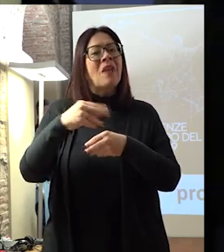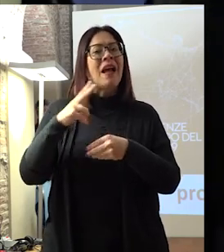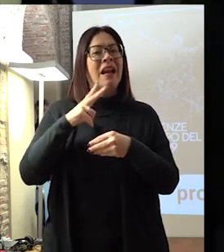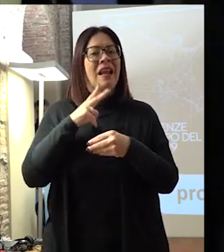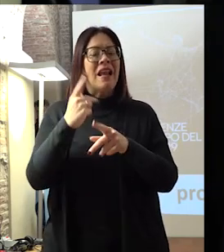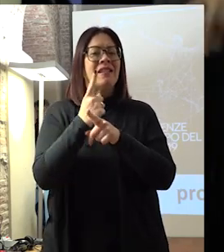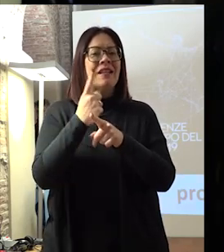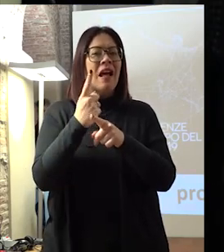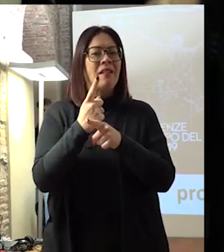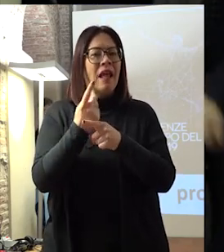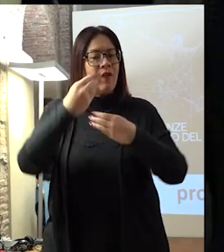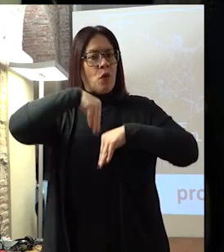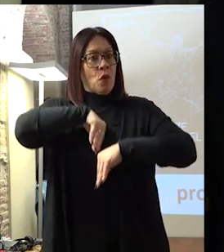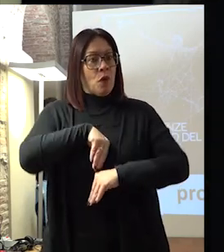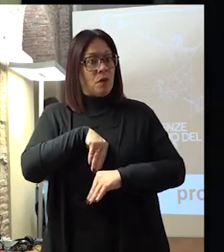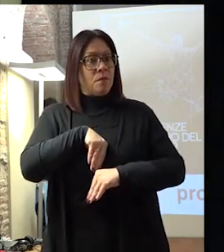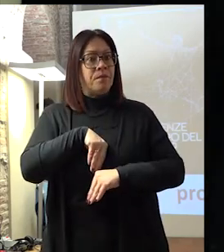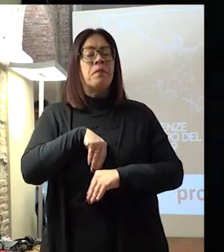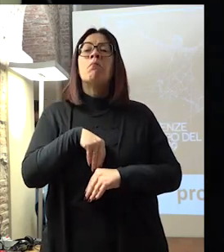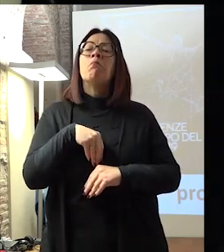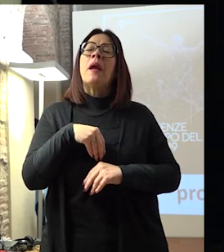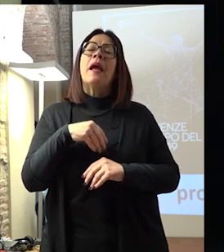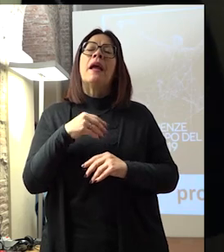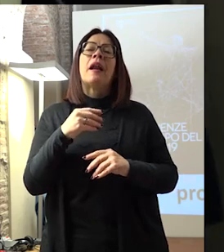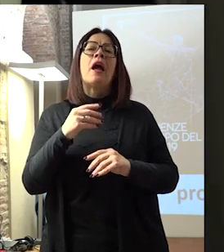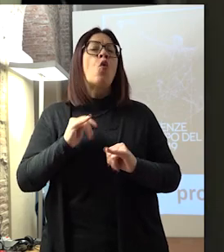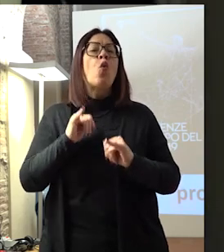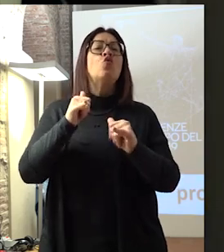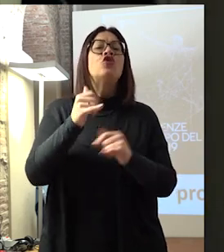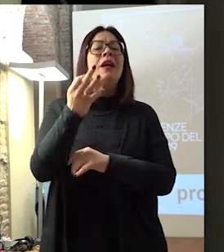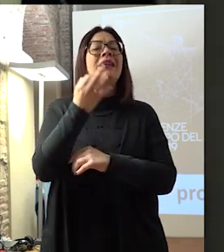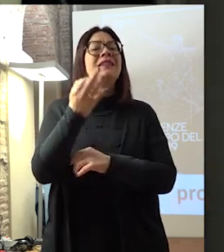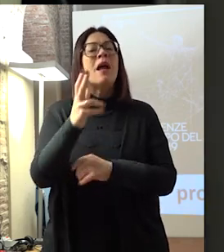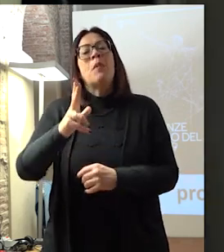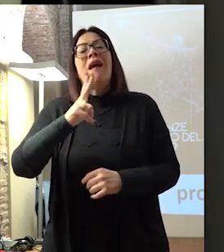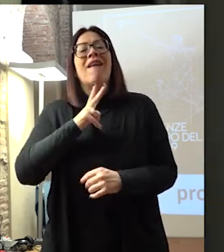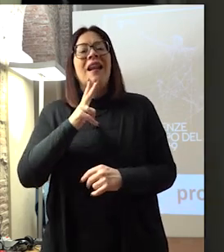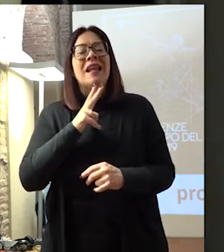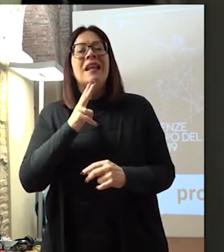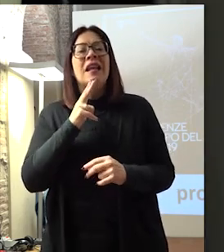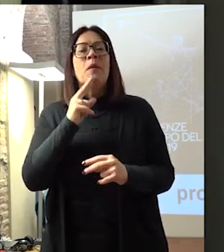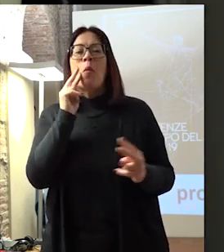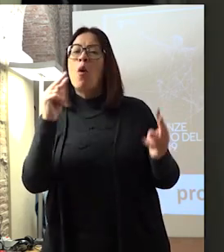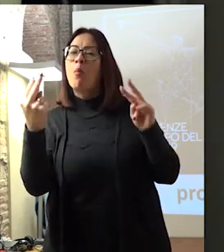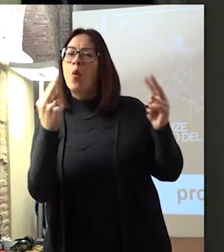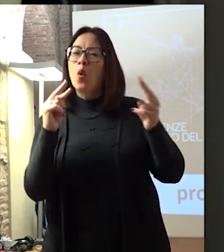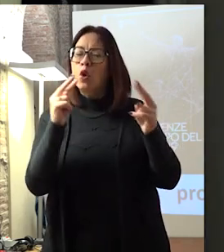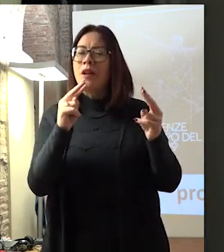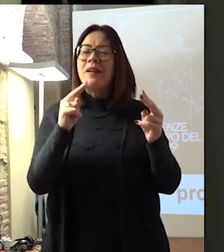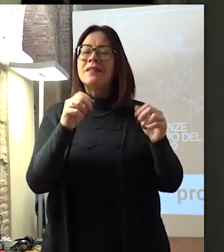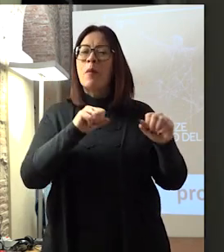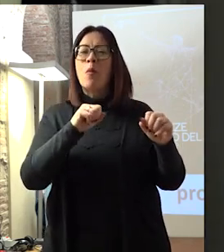noi, per uscire continuamente arricchiti in una prospettiva veramente dinamica, trasformativa,